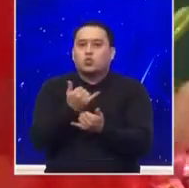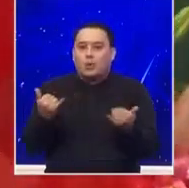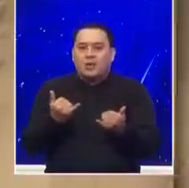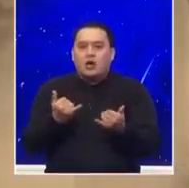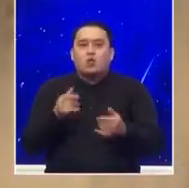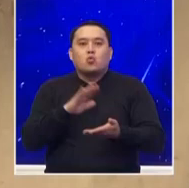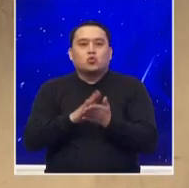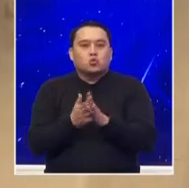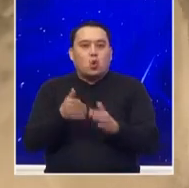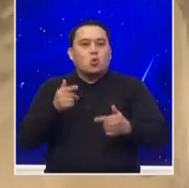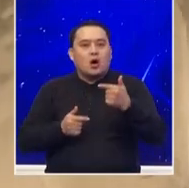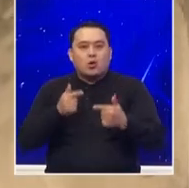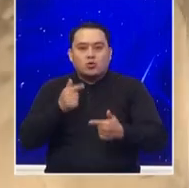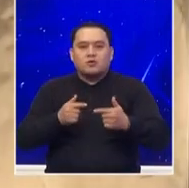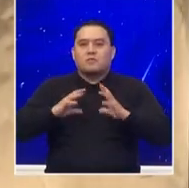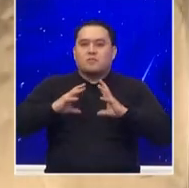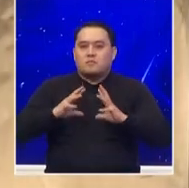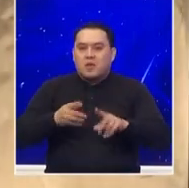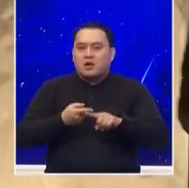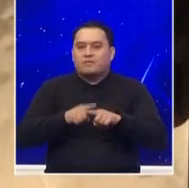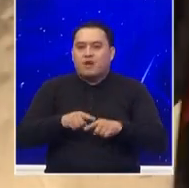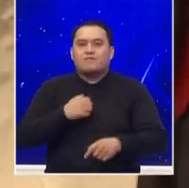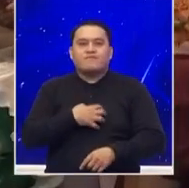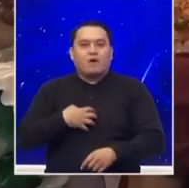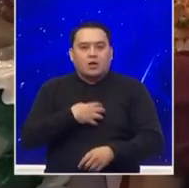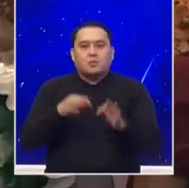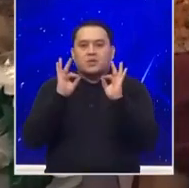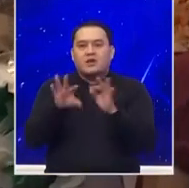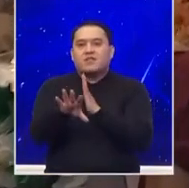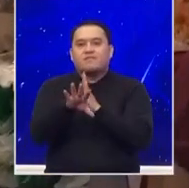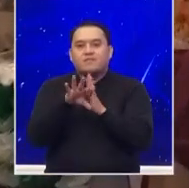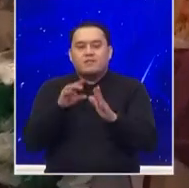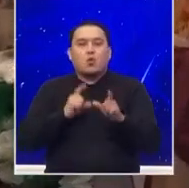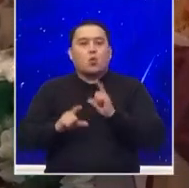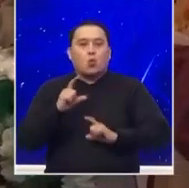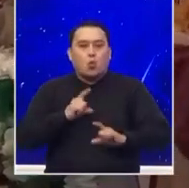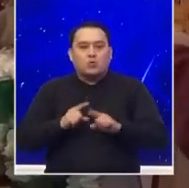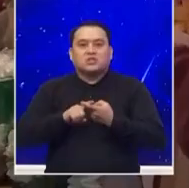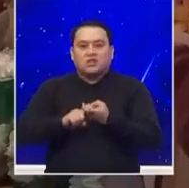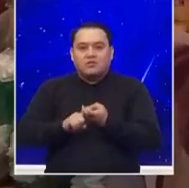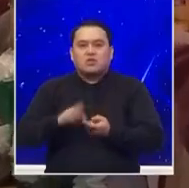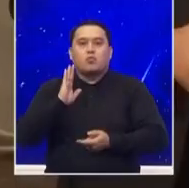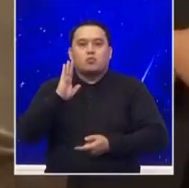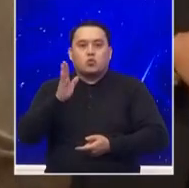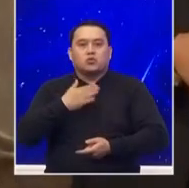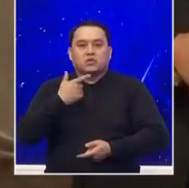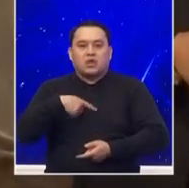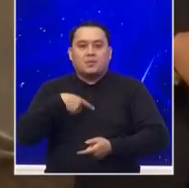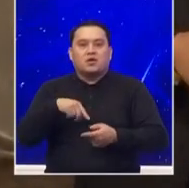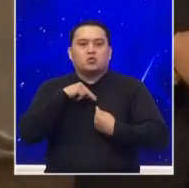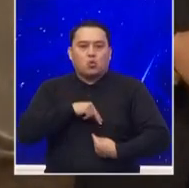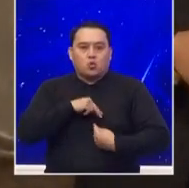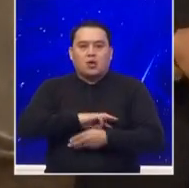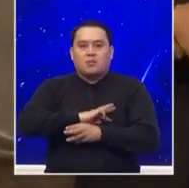Ведь в условиях конкурентной среды для абитуриентов важно сделать правильный выбор вуза, поскольку от этого зависит дальнейшее самоопределение